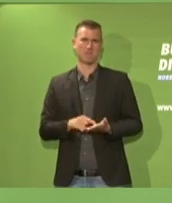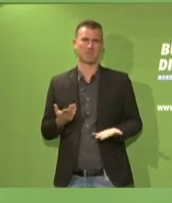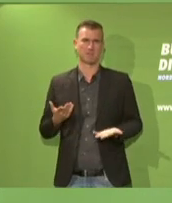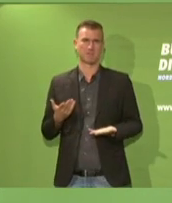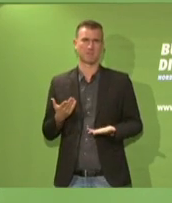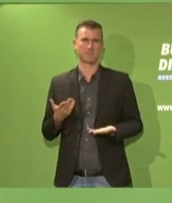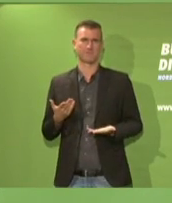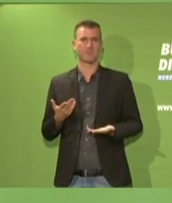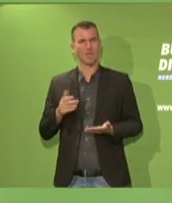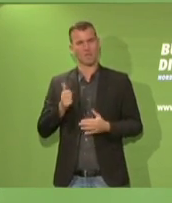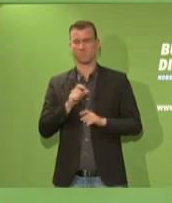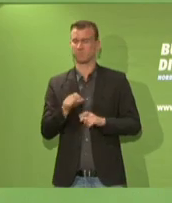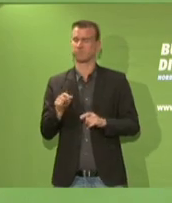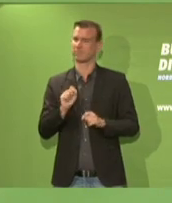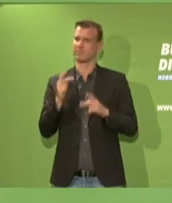doch tatsächlich immer noch.